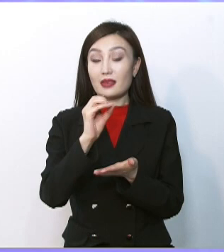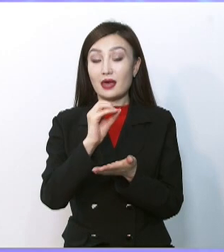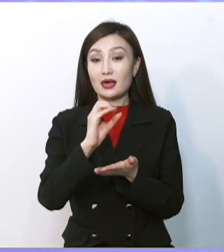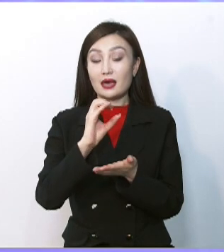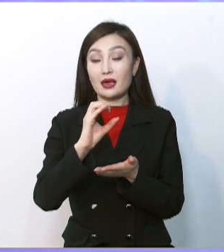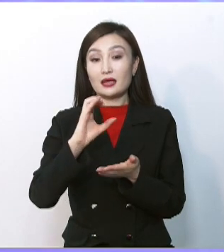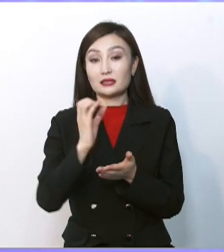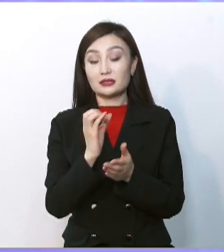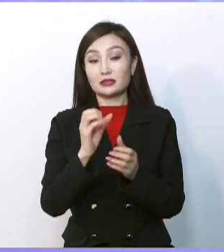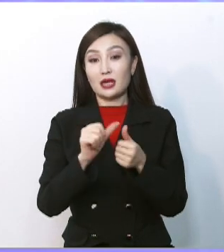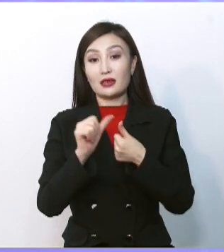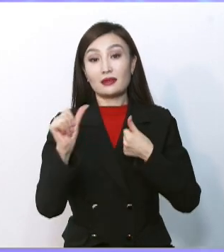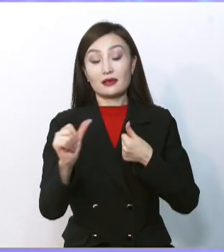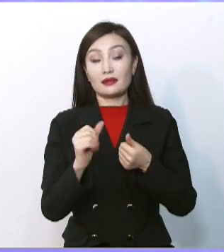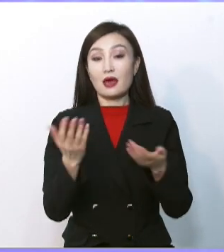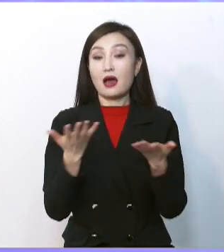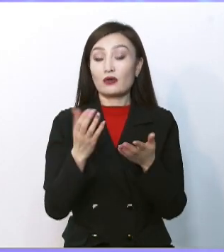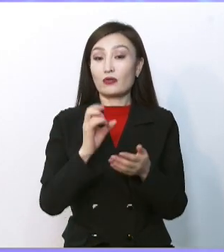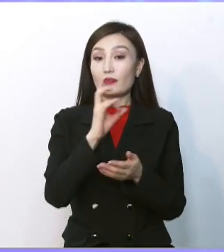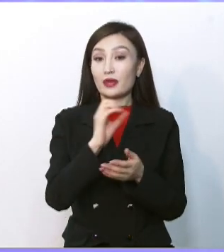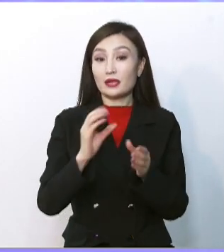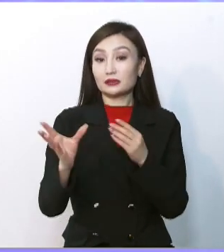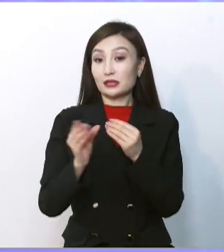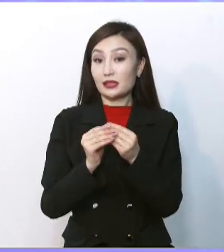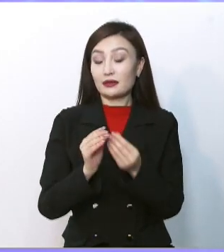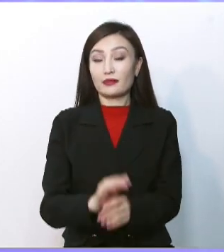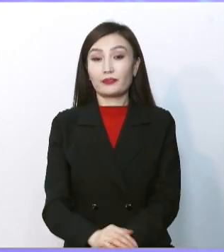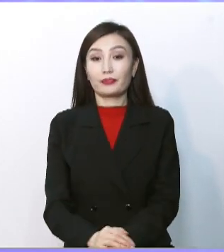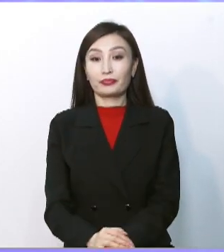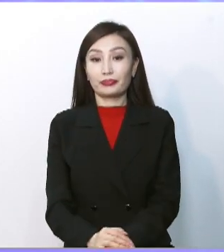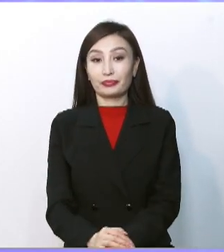глаголами раздельно, а в каком слитно.